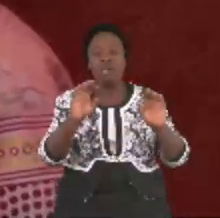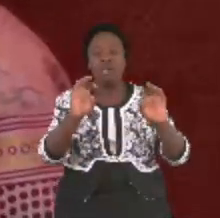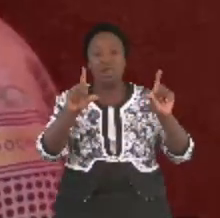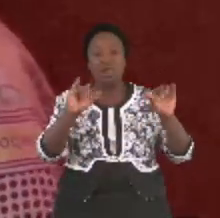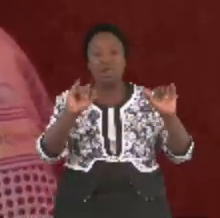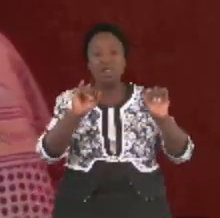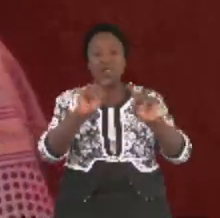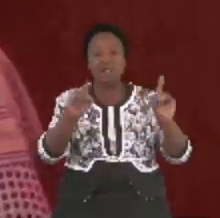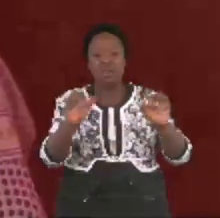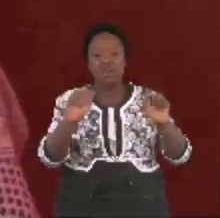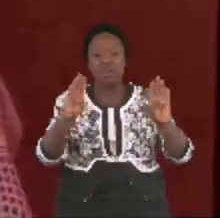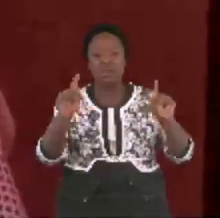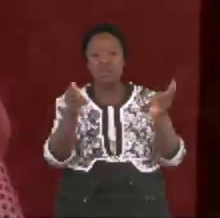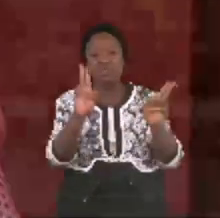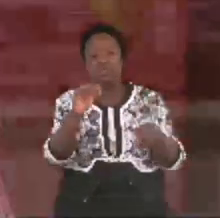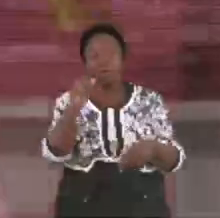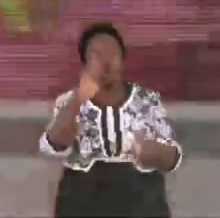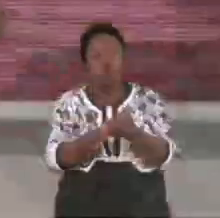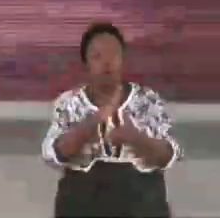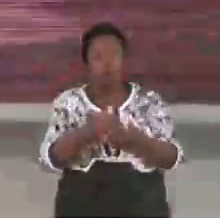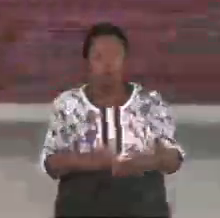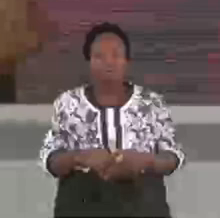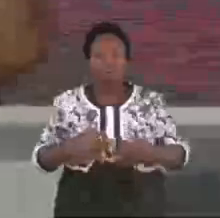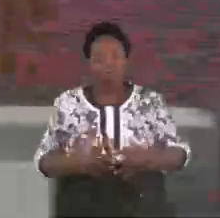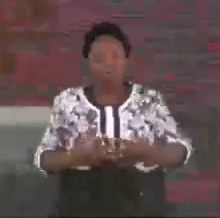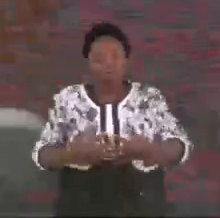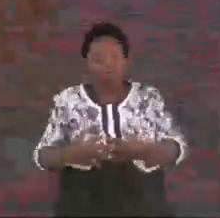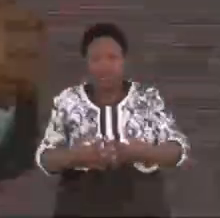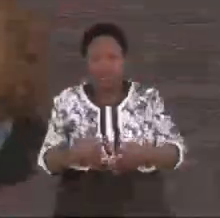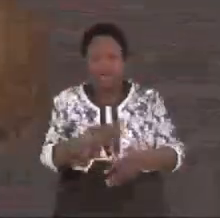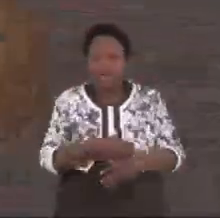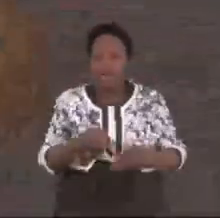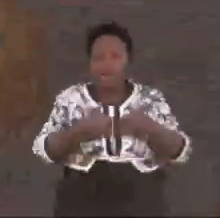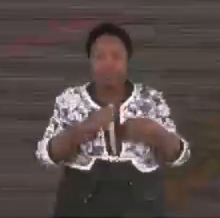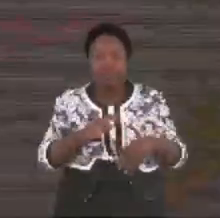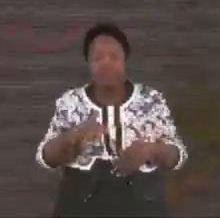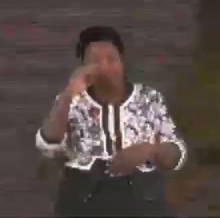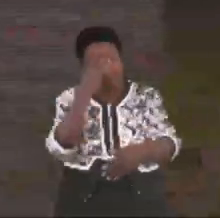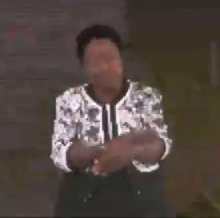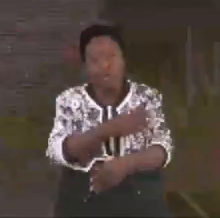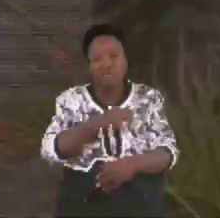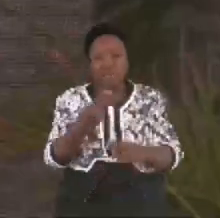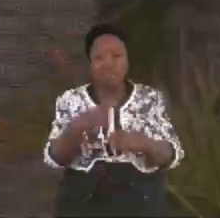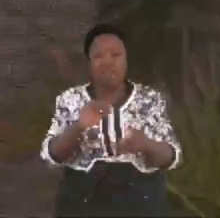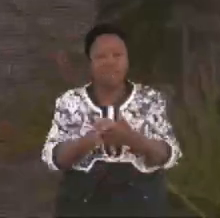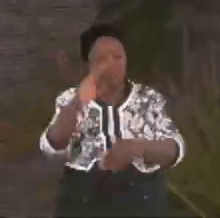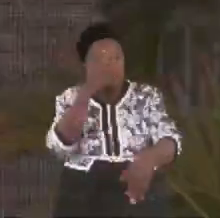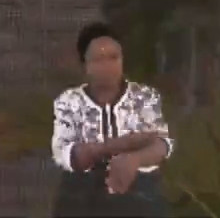concevra. Alors elle enfantera un fils, et le nom de ce fils sera